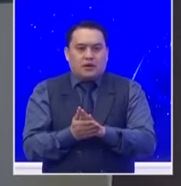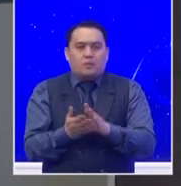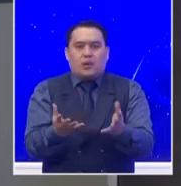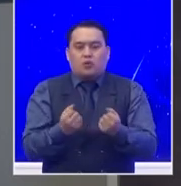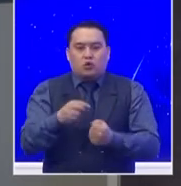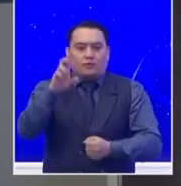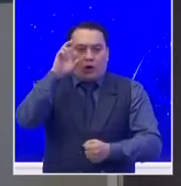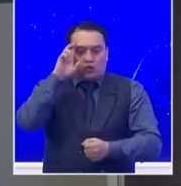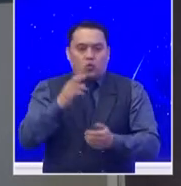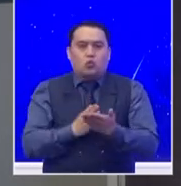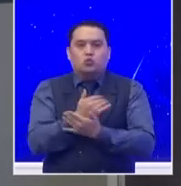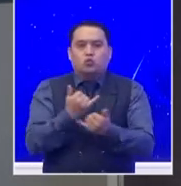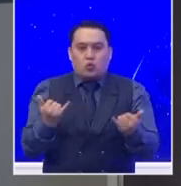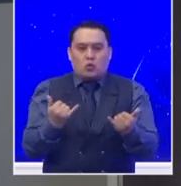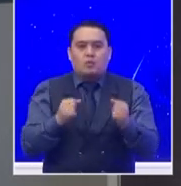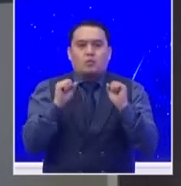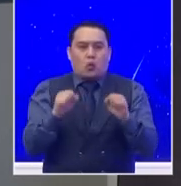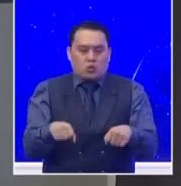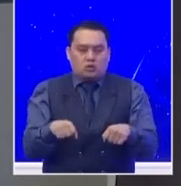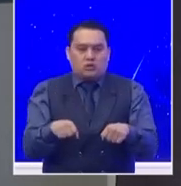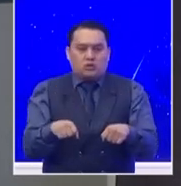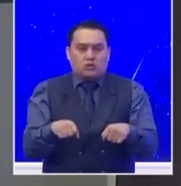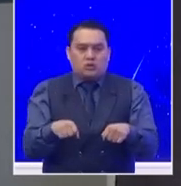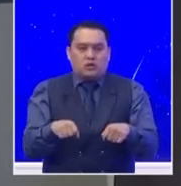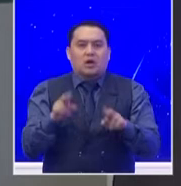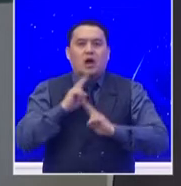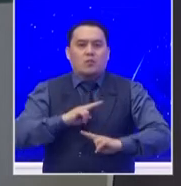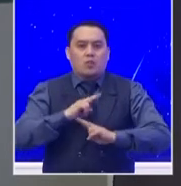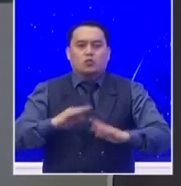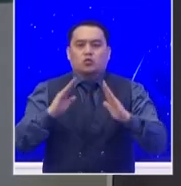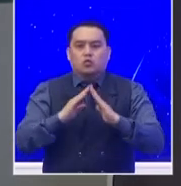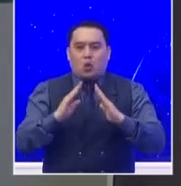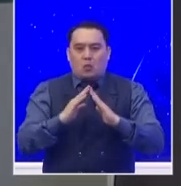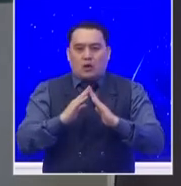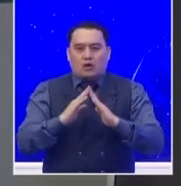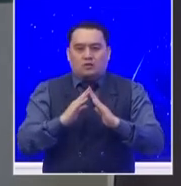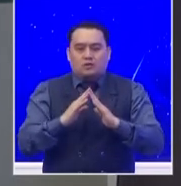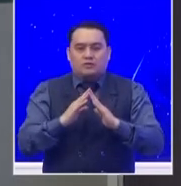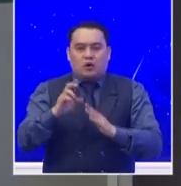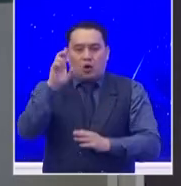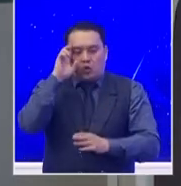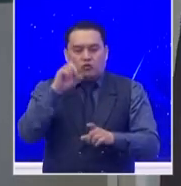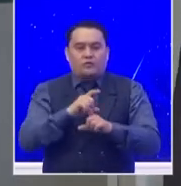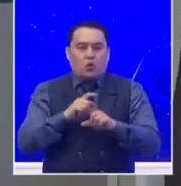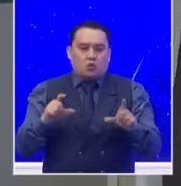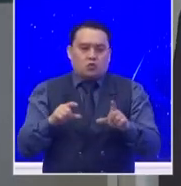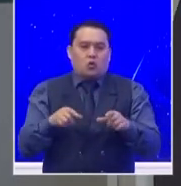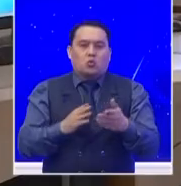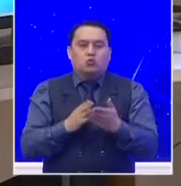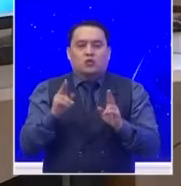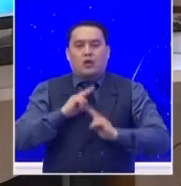получения государственных услуг. Можно, находясь на работе или дома, не посещая фронт-офисы государственной корпорации, получать